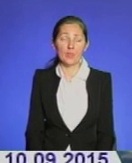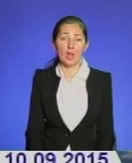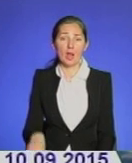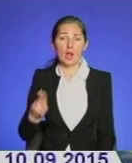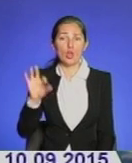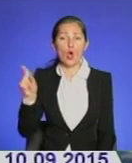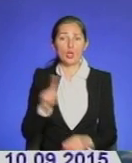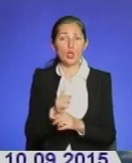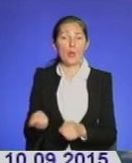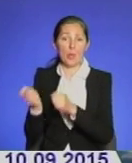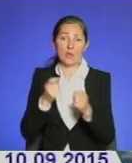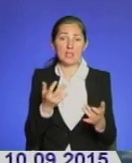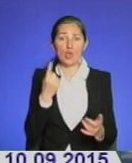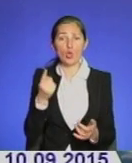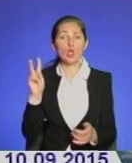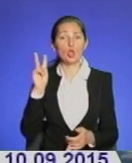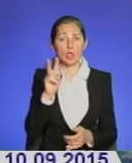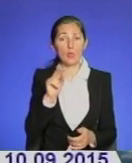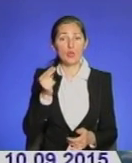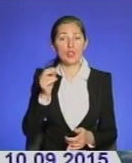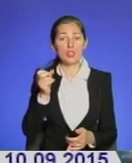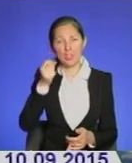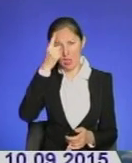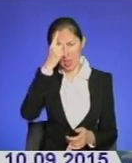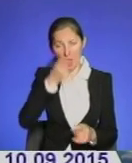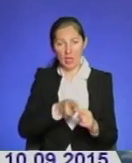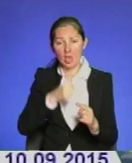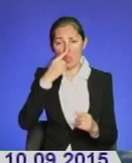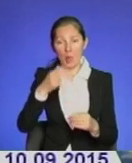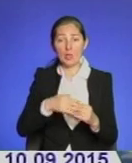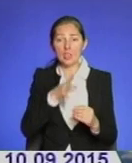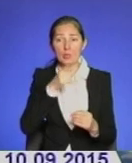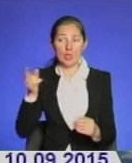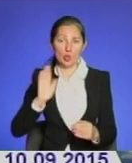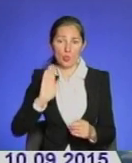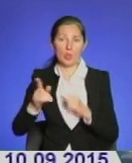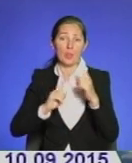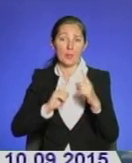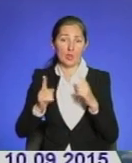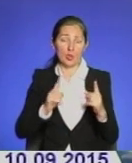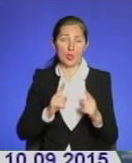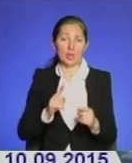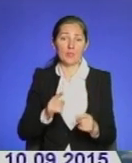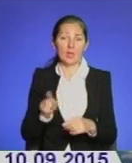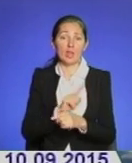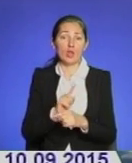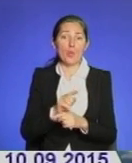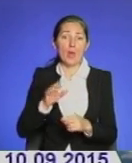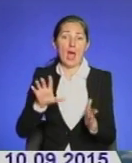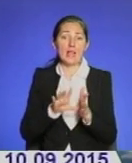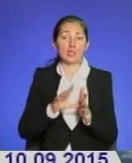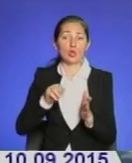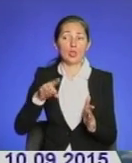До Тернополя привезли ще один тролейбус із Чехії, який найближчим часом вийде на маршрут. «Тернопільелектротранс» цьогоріч планує купити ще